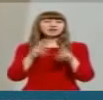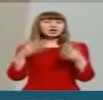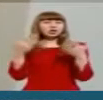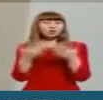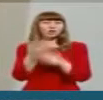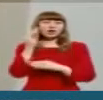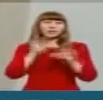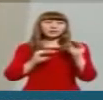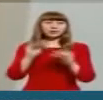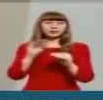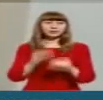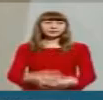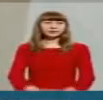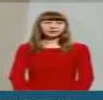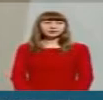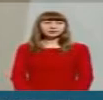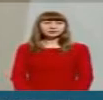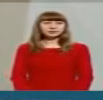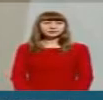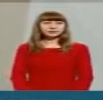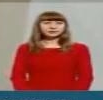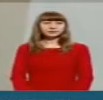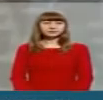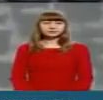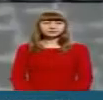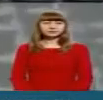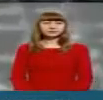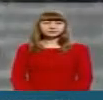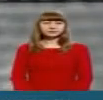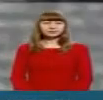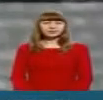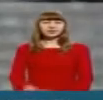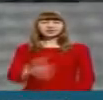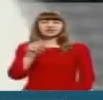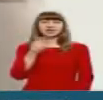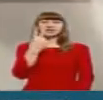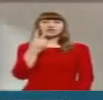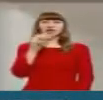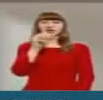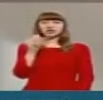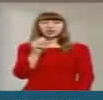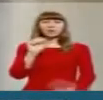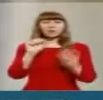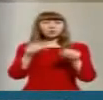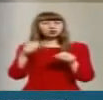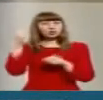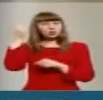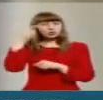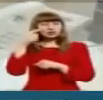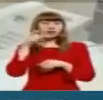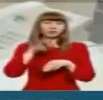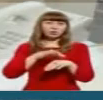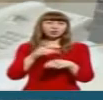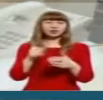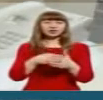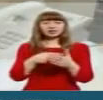небәрі 2 сағаттың ішінде дерттің белгісін анықтап береді. Бұрын оған жарты жылдан астам уақыт кететін. Диагностикалық шаралар тегін іске